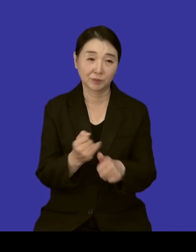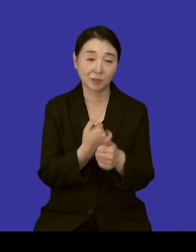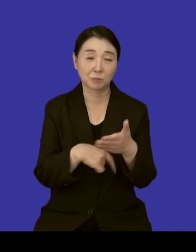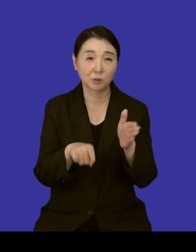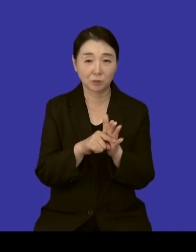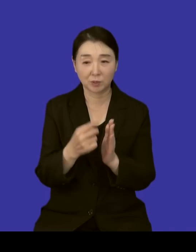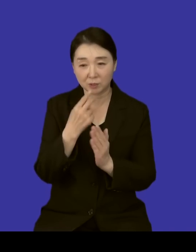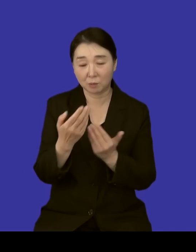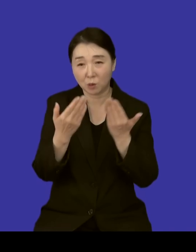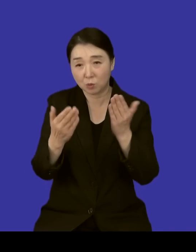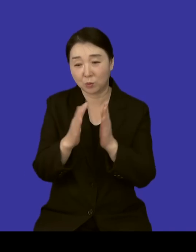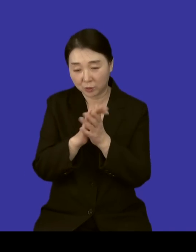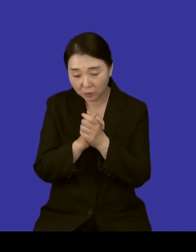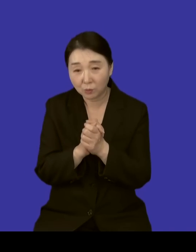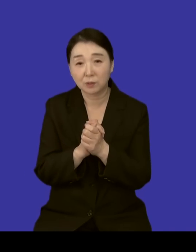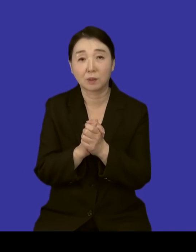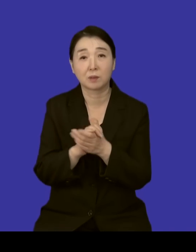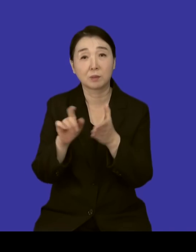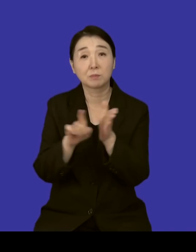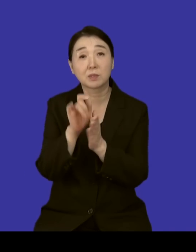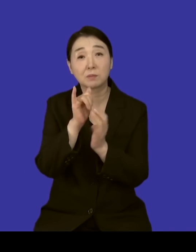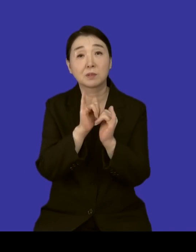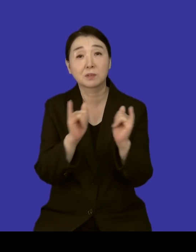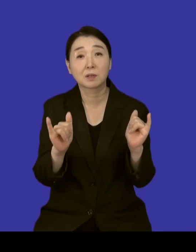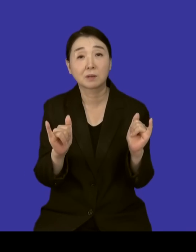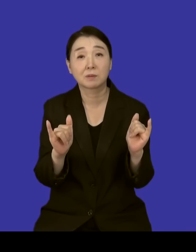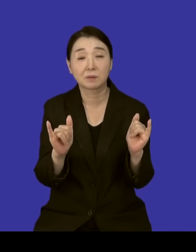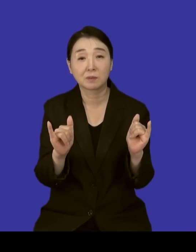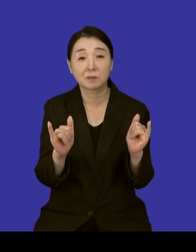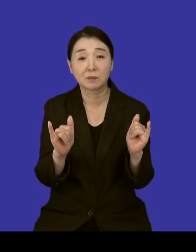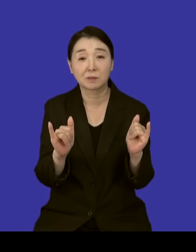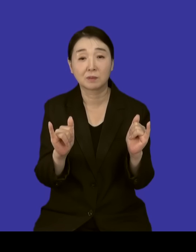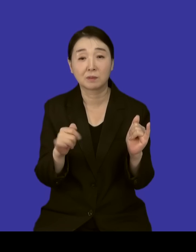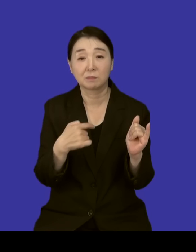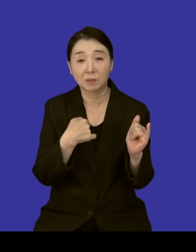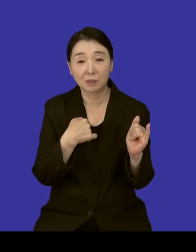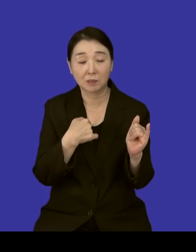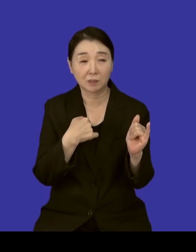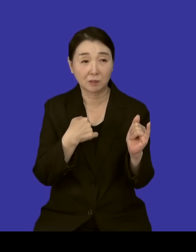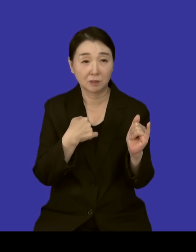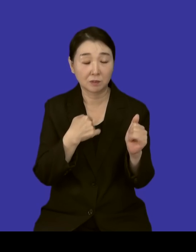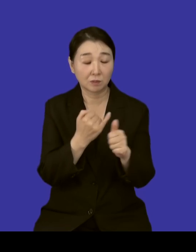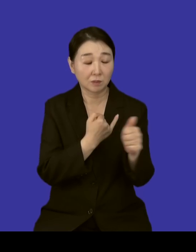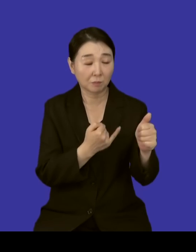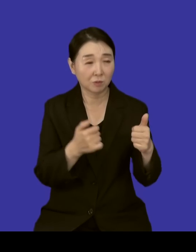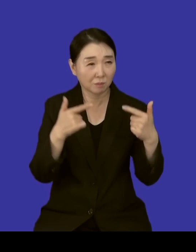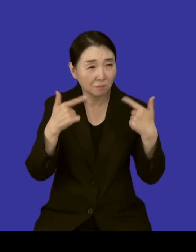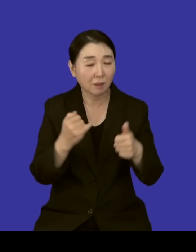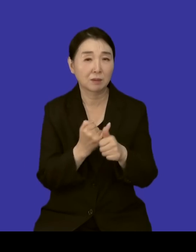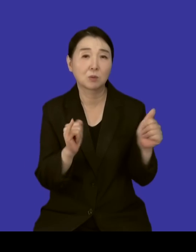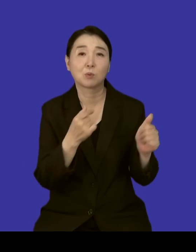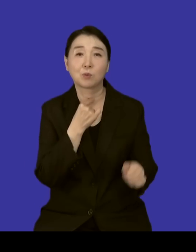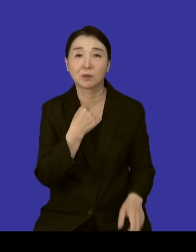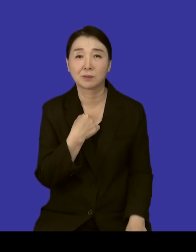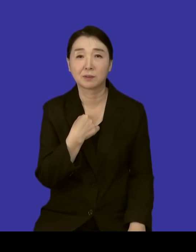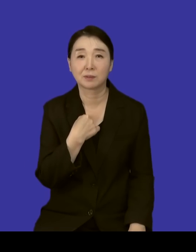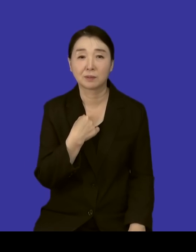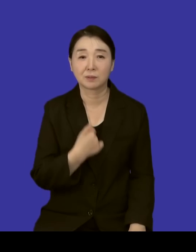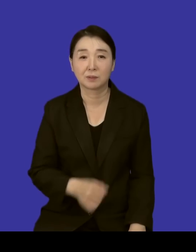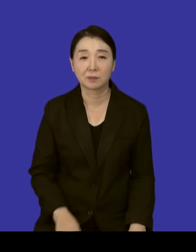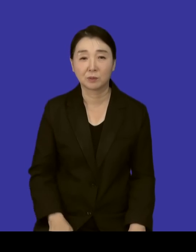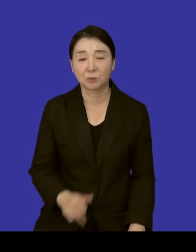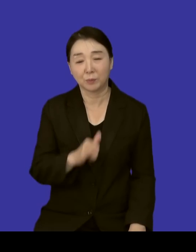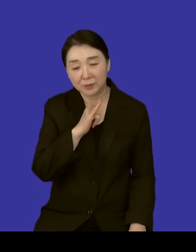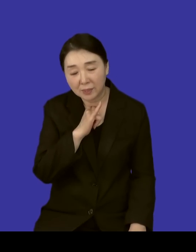내놓고 기도를 했다는 소위 믿음 있는 사람이 저 남편하고 맨날 이혼하려고 그러고